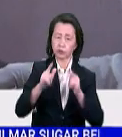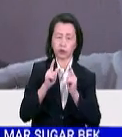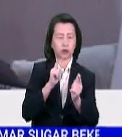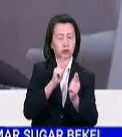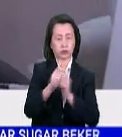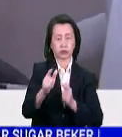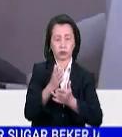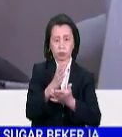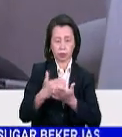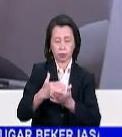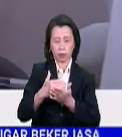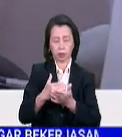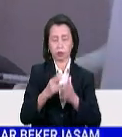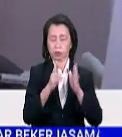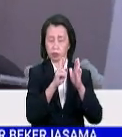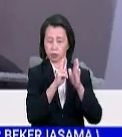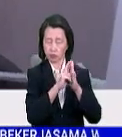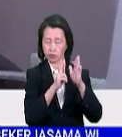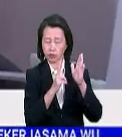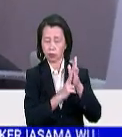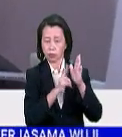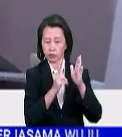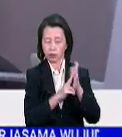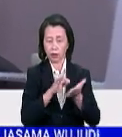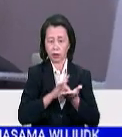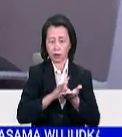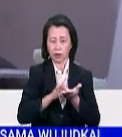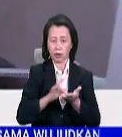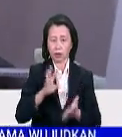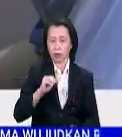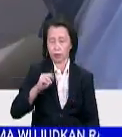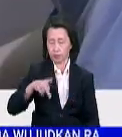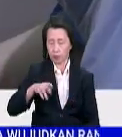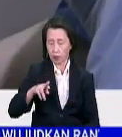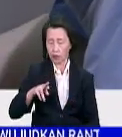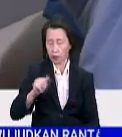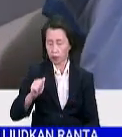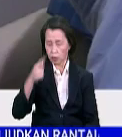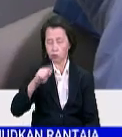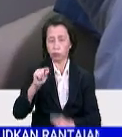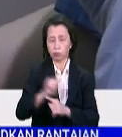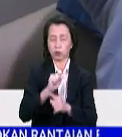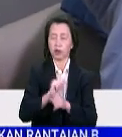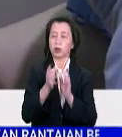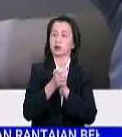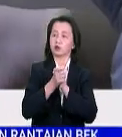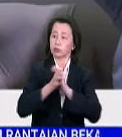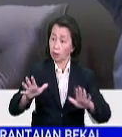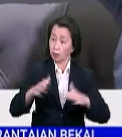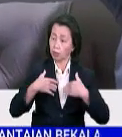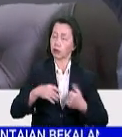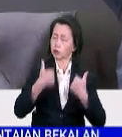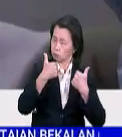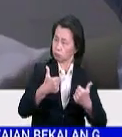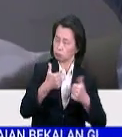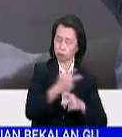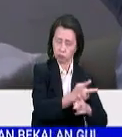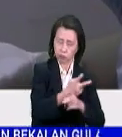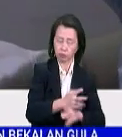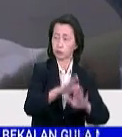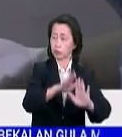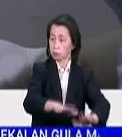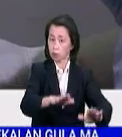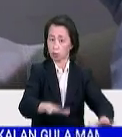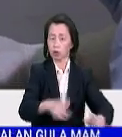diluluskan bahagian regulatory Farmasi negara npr e untuk penggunaan selamat dan mempunyai keberkesanan melindungi